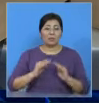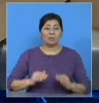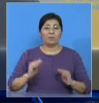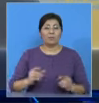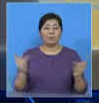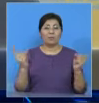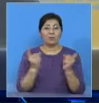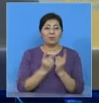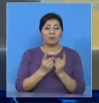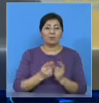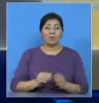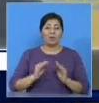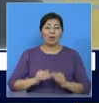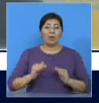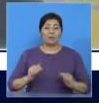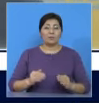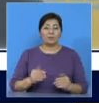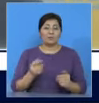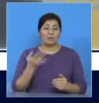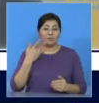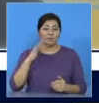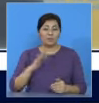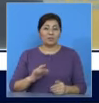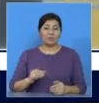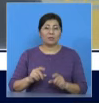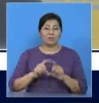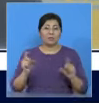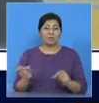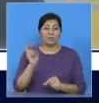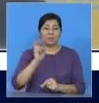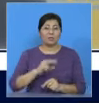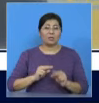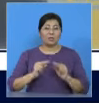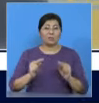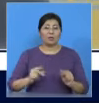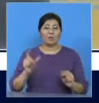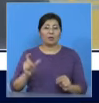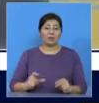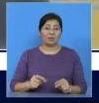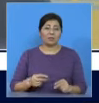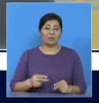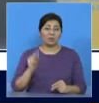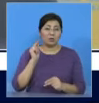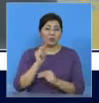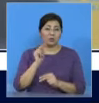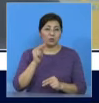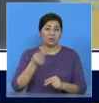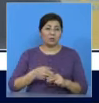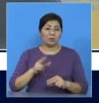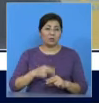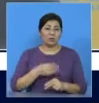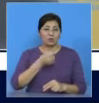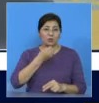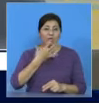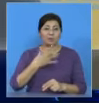келдесті. Оқушыларымыз күнделікті сабағына дәстүрлі түрде келіп, мұғалімнің алдынан білім алса, ол нұр үстіне нұр болады